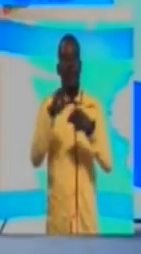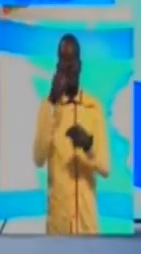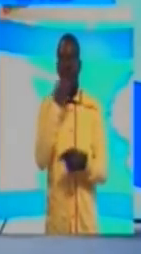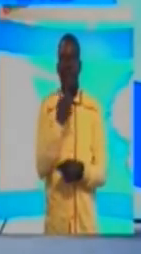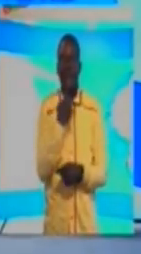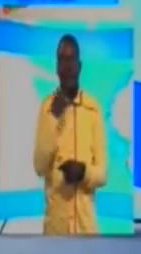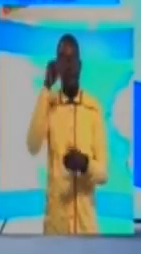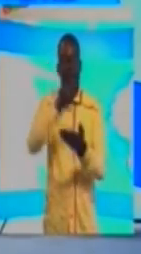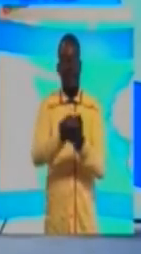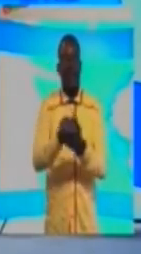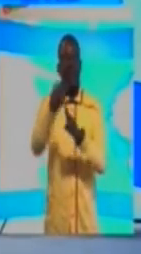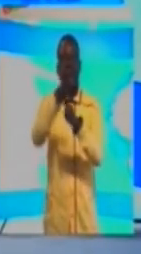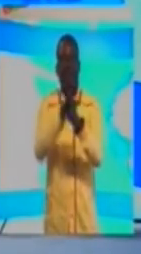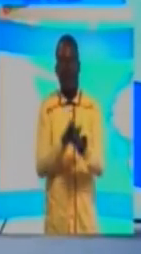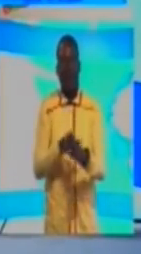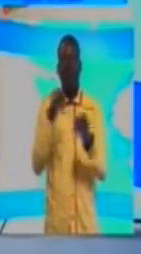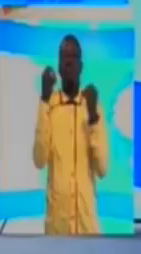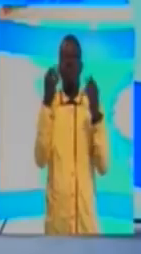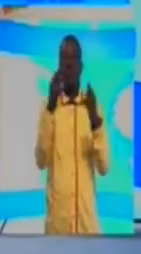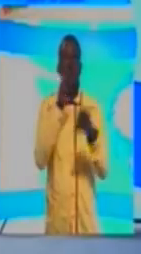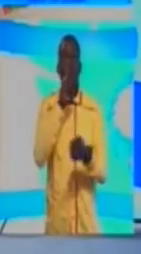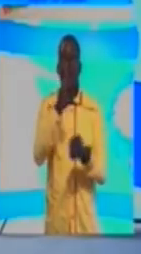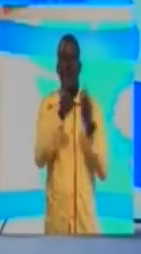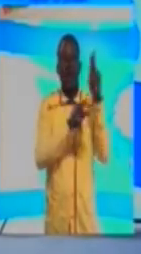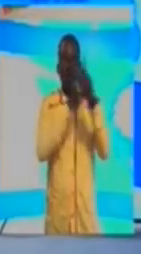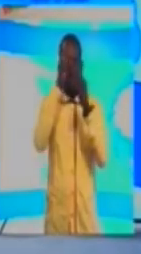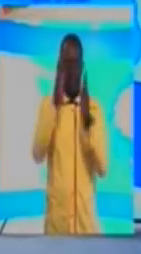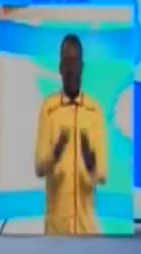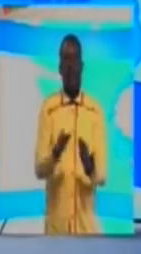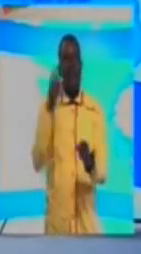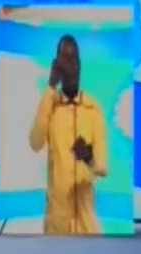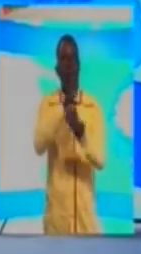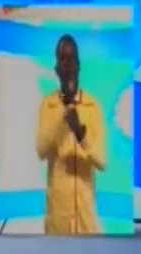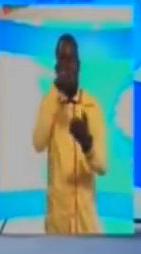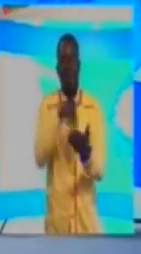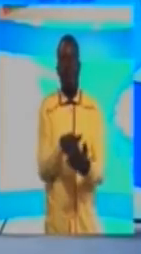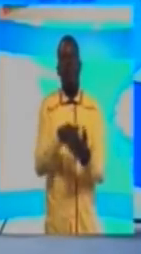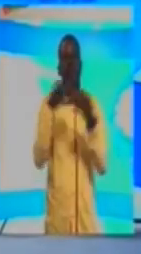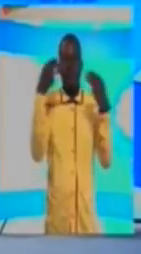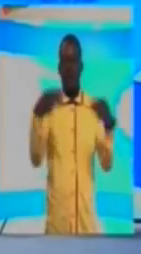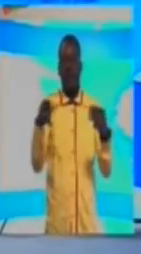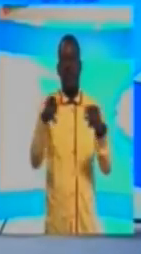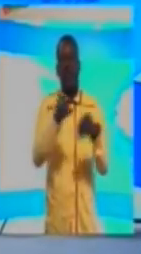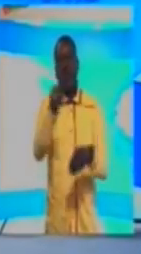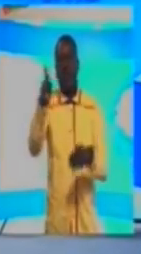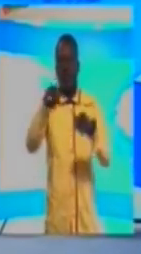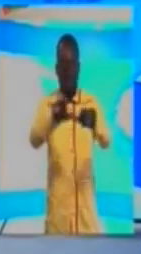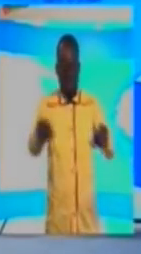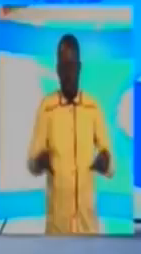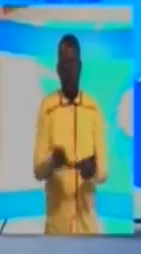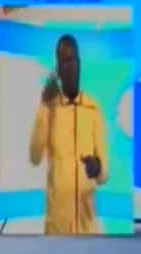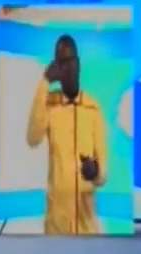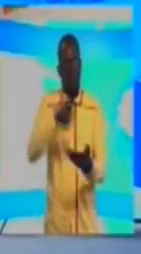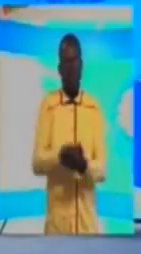la sobriété. Mais nombreux sont ces Burkinabés qui prennent d'assaut encore les marchés et autres lieux de commerce pour des